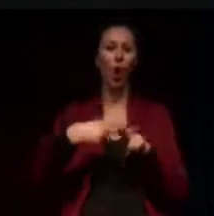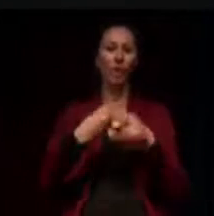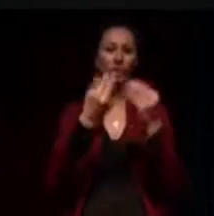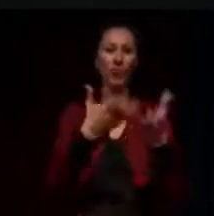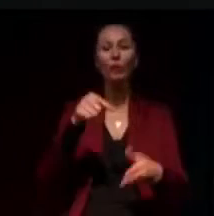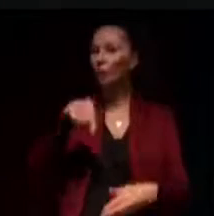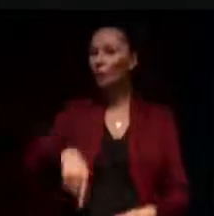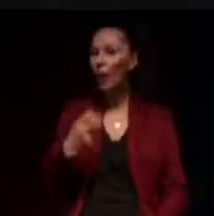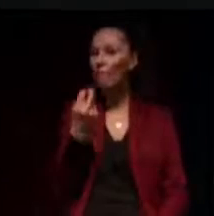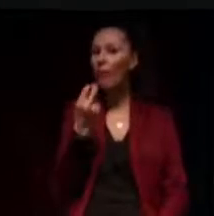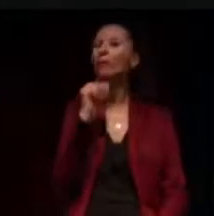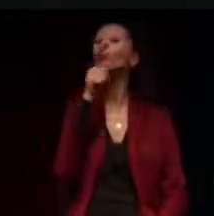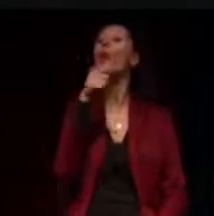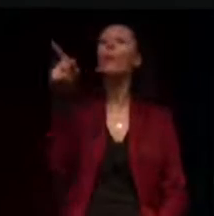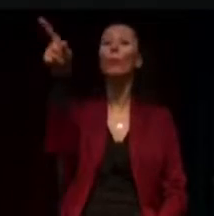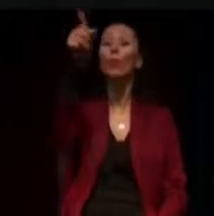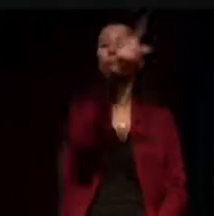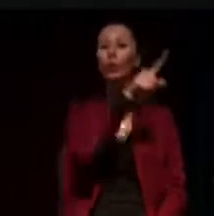Buralarda pandemi yok muydu?